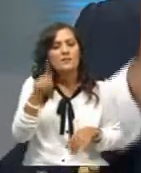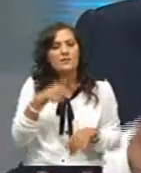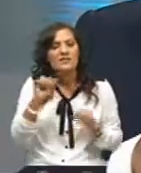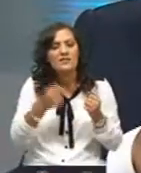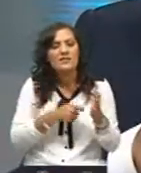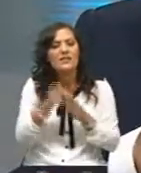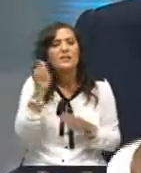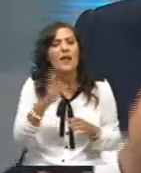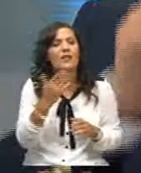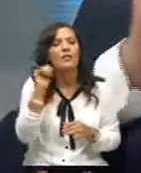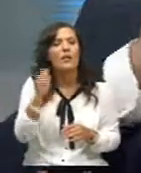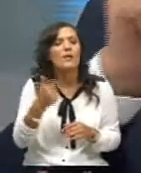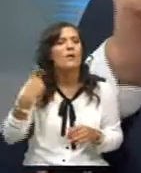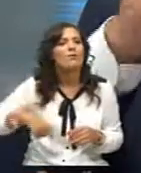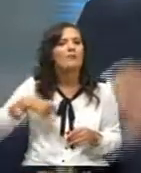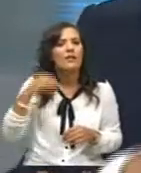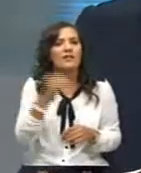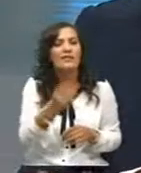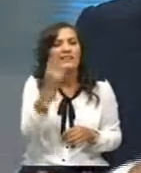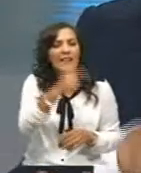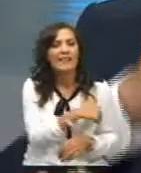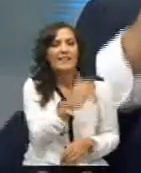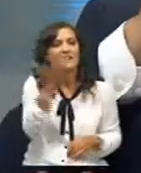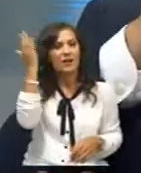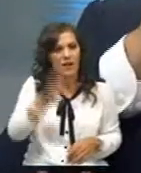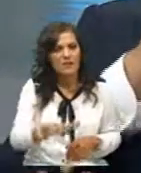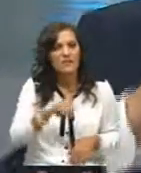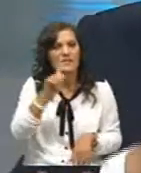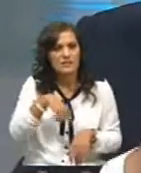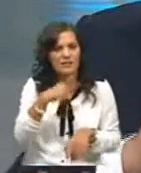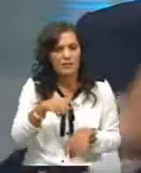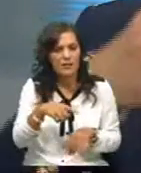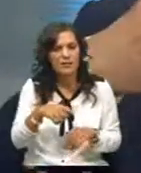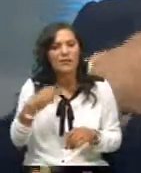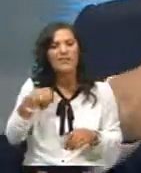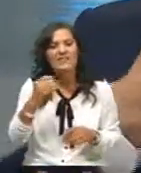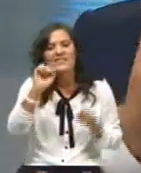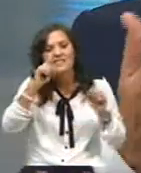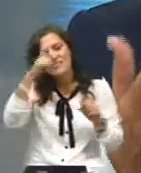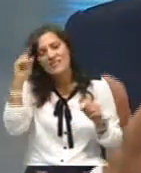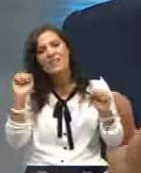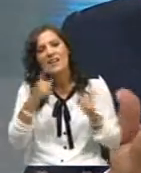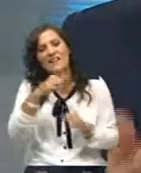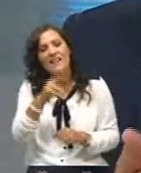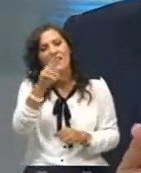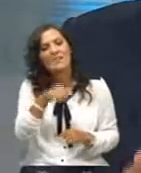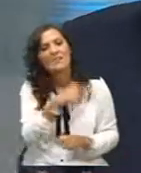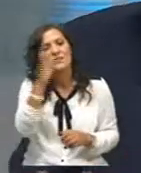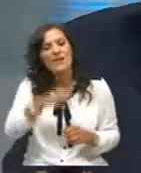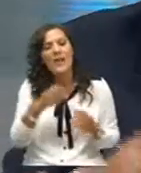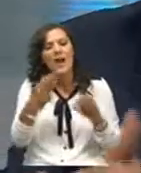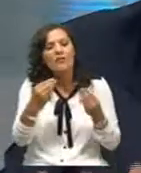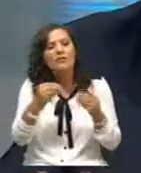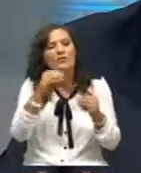Kışlası yapan en önemli özellik 7 derecenin altındaki ısılarda kauçuğun niteliğini